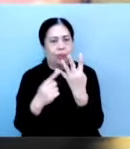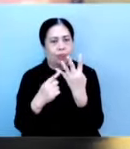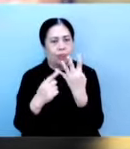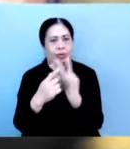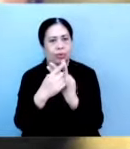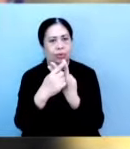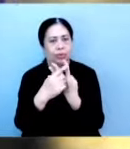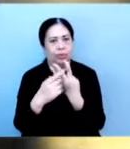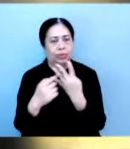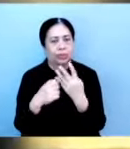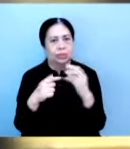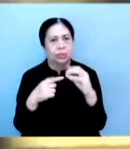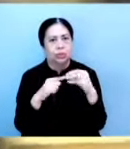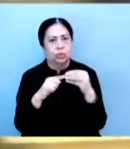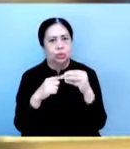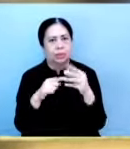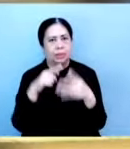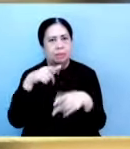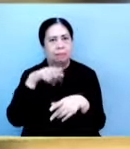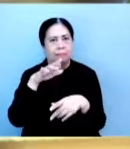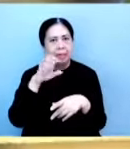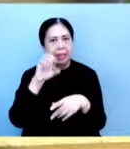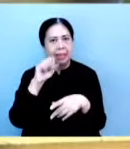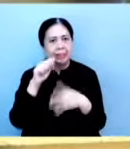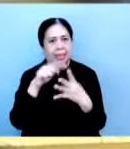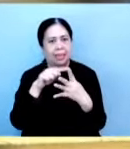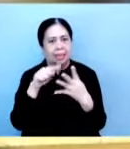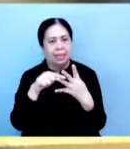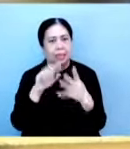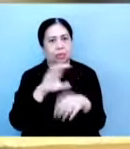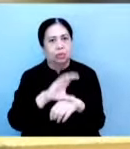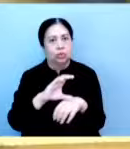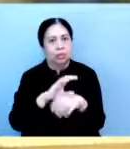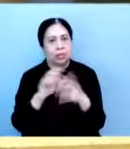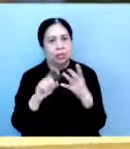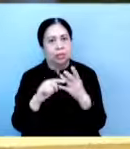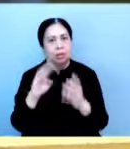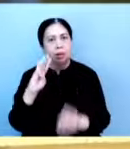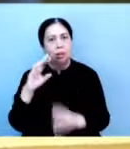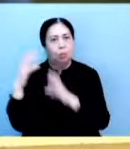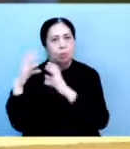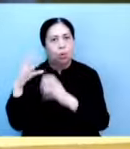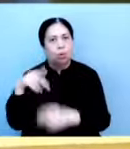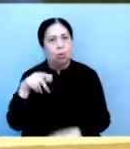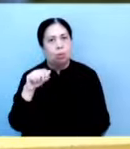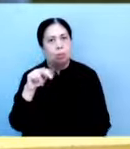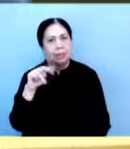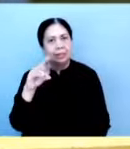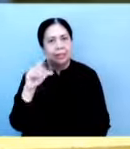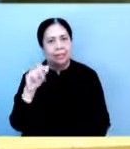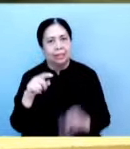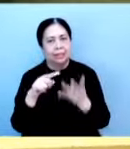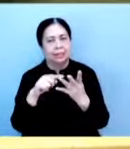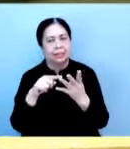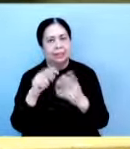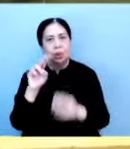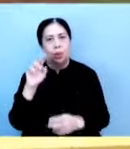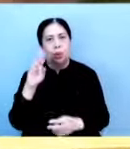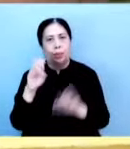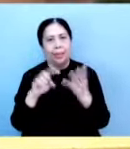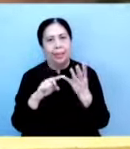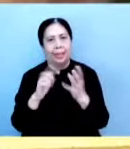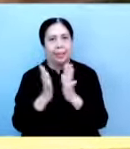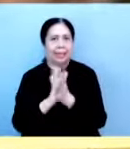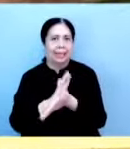tawag strawberry flavor tapos meron kaming tsokolate buko pandan and then yung ube keso u unun so hinalo lang sa yellow